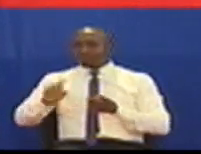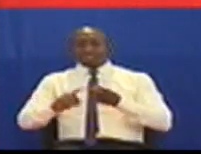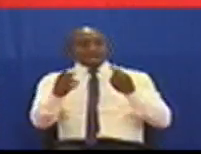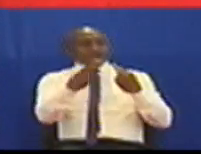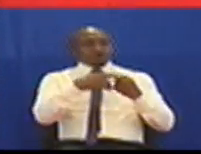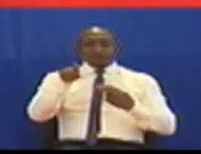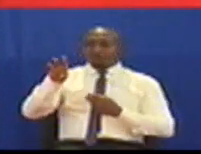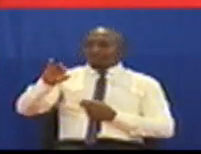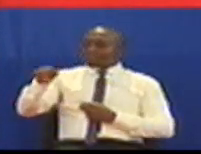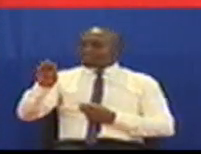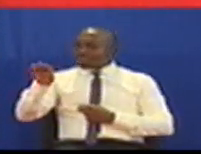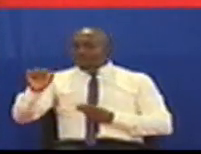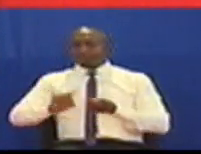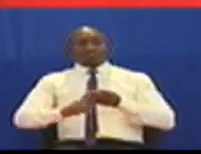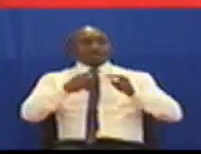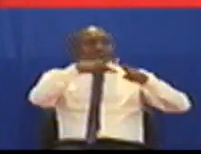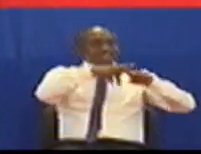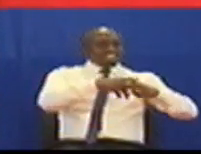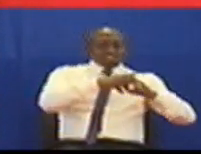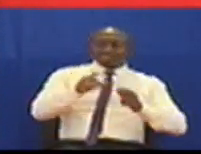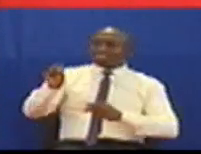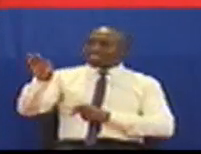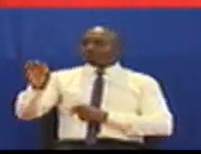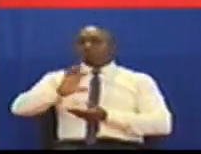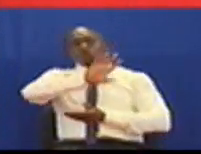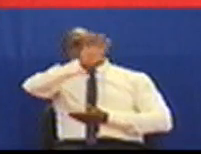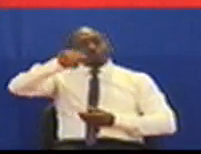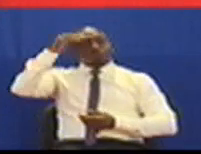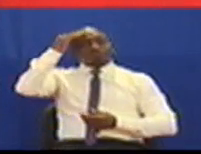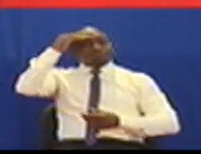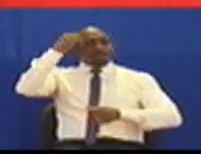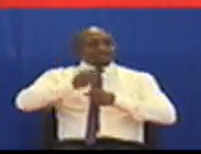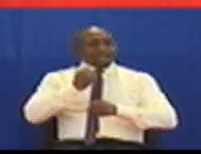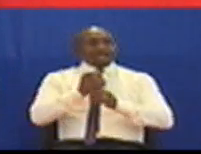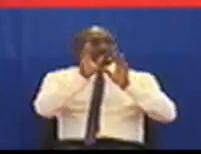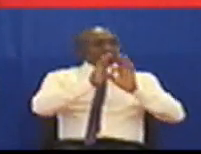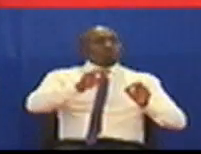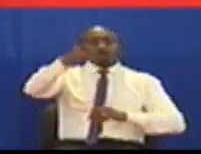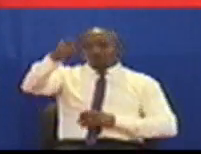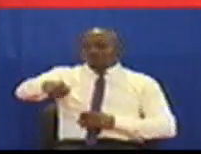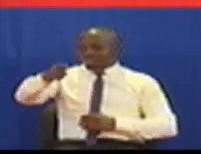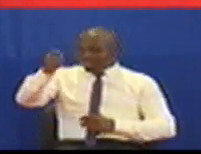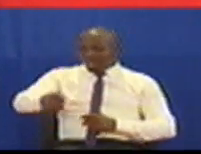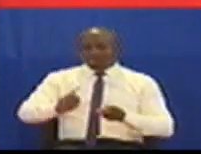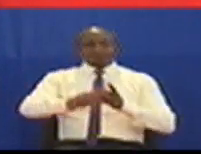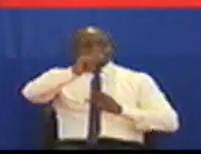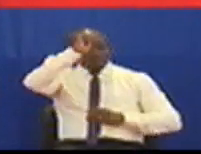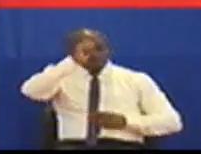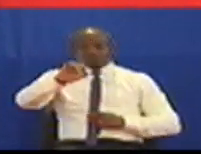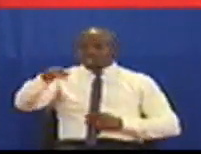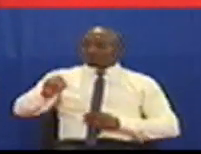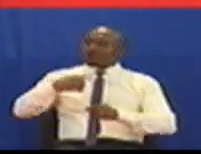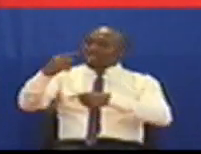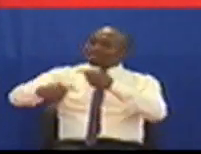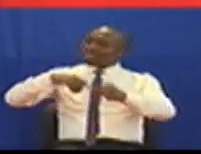Gwajima, kina Dr. Bakari, wakina engineer Sefu, wote tunawajua wanafanya kazi, hongereni sana. Mheshimiwa Jafo endelea kuchapa